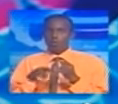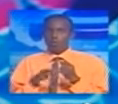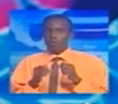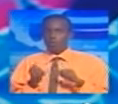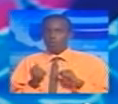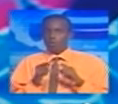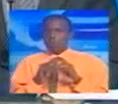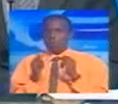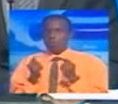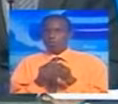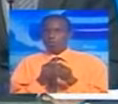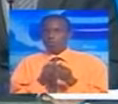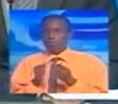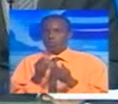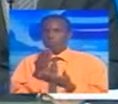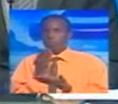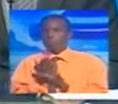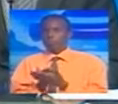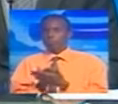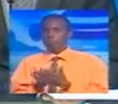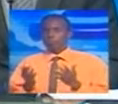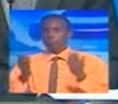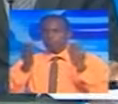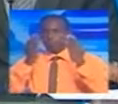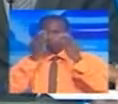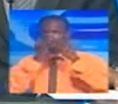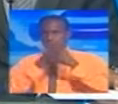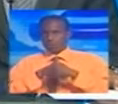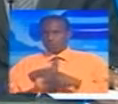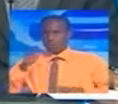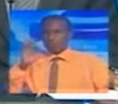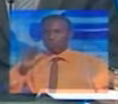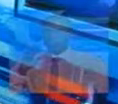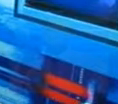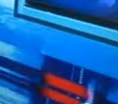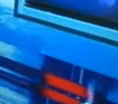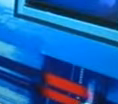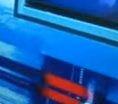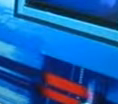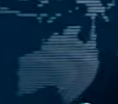BIR dans la péninsule. C'est tout pour ce journal. Merci à vous de nous avoir suivis.